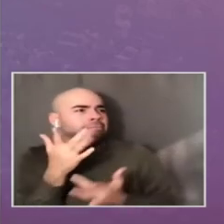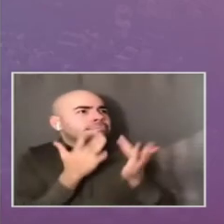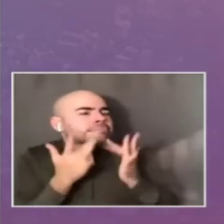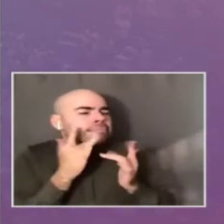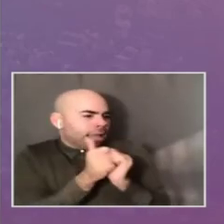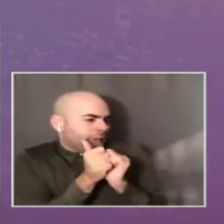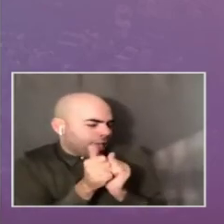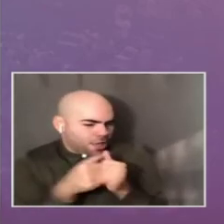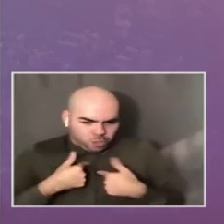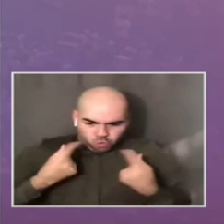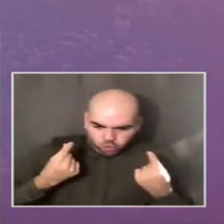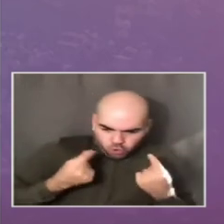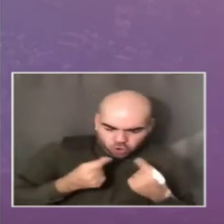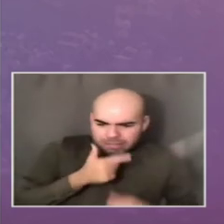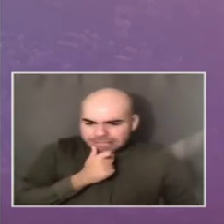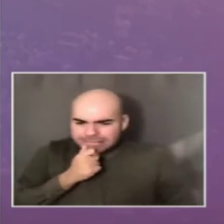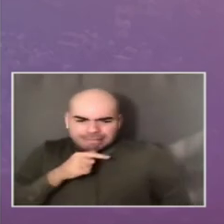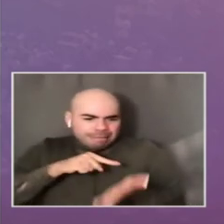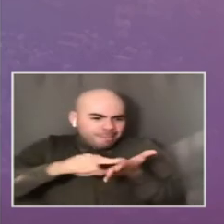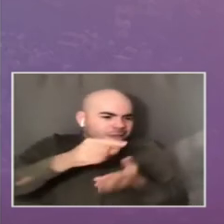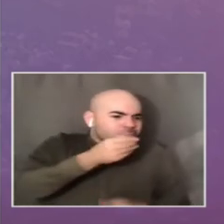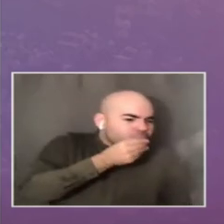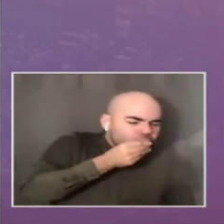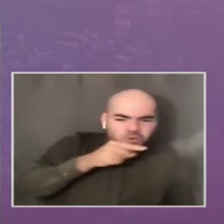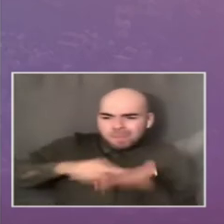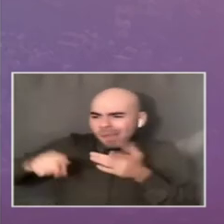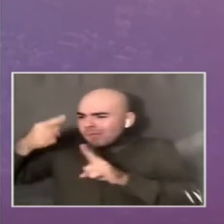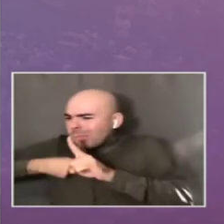balance et aux yeux joe o'shay